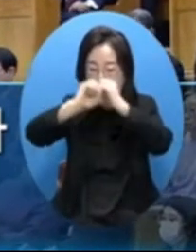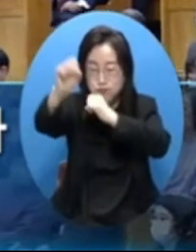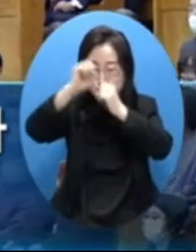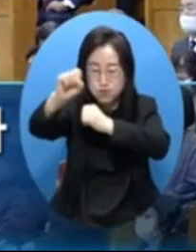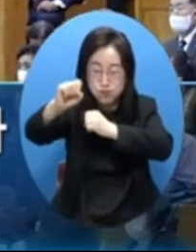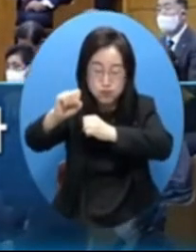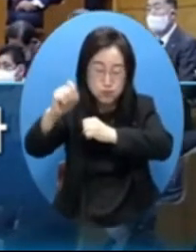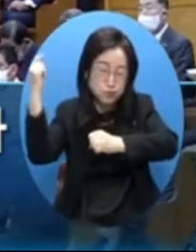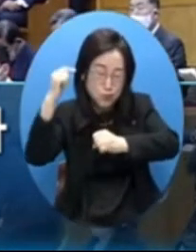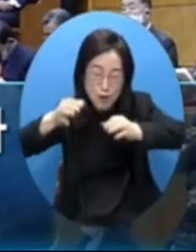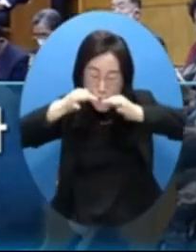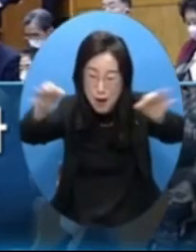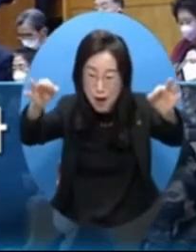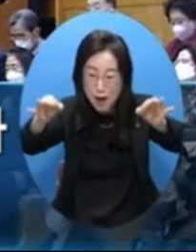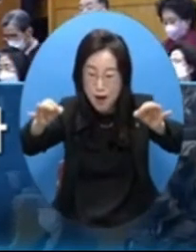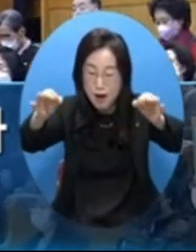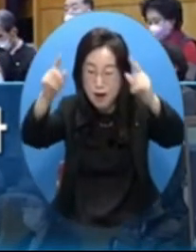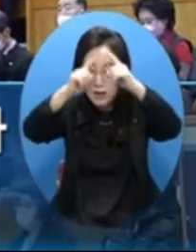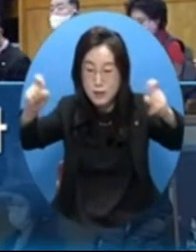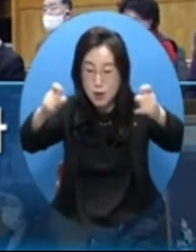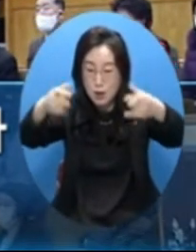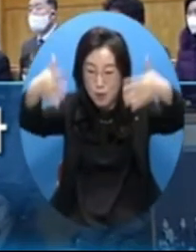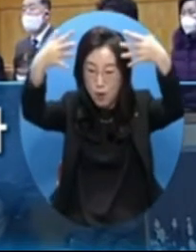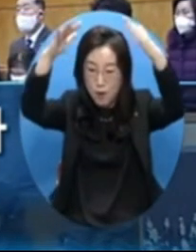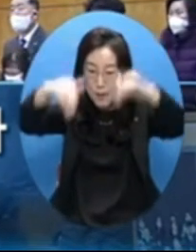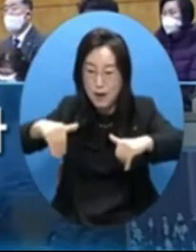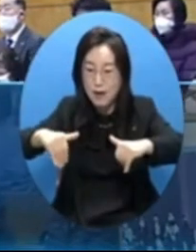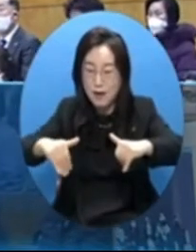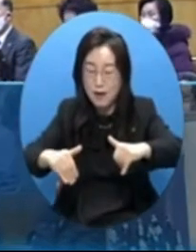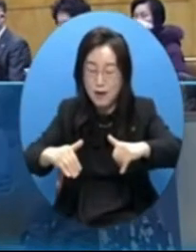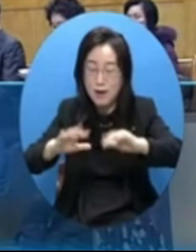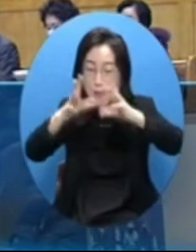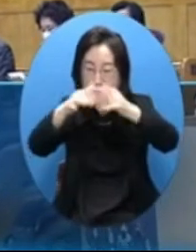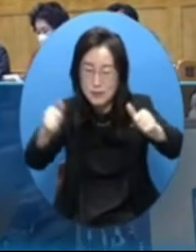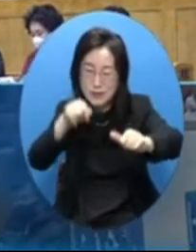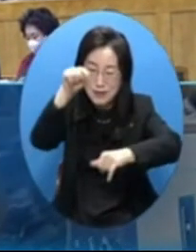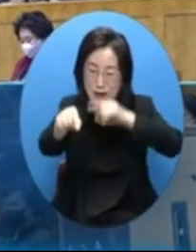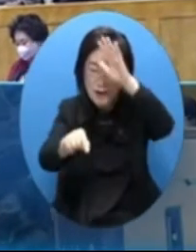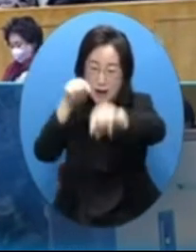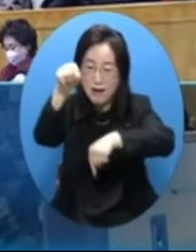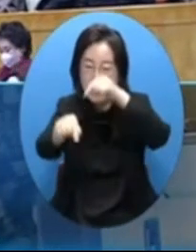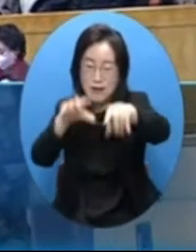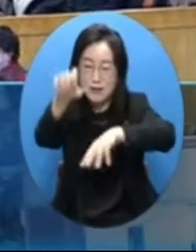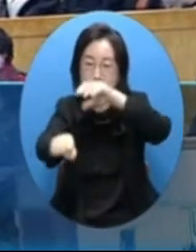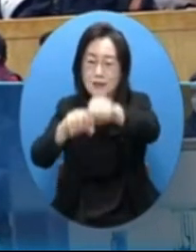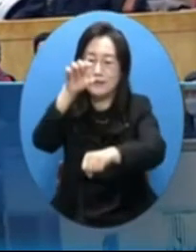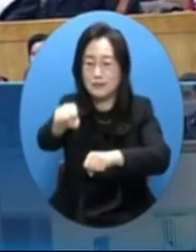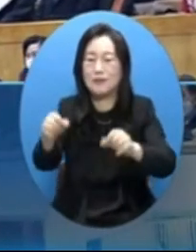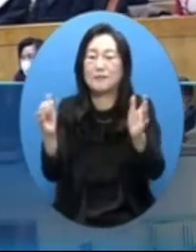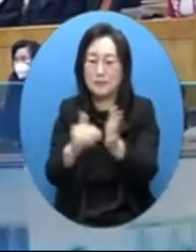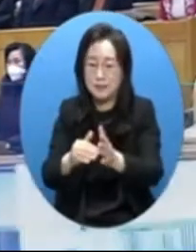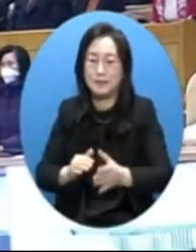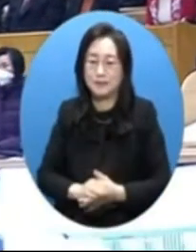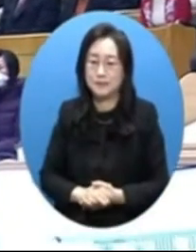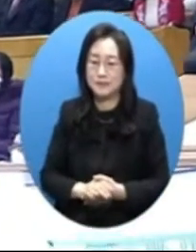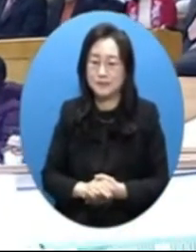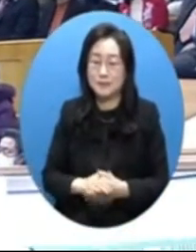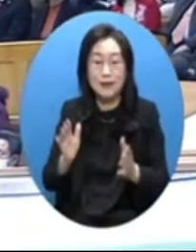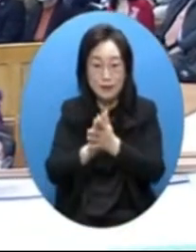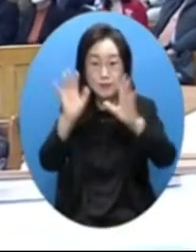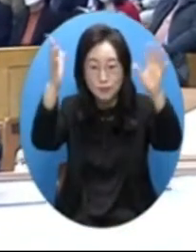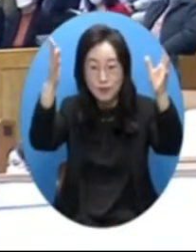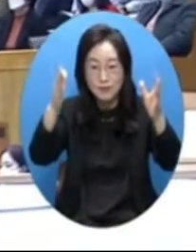질러 외치니 성도의 무너져 내린지라 백성이 각기 앞으로 나아가 그 성에 들어가서 그 성을 점령하고 할렐루야